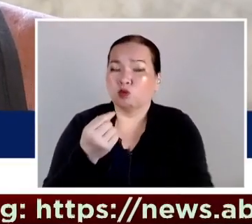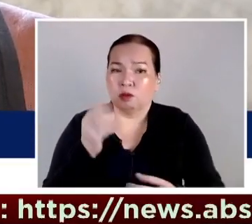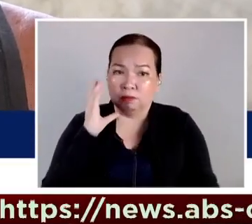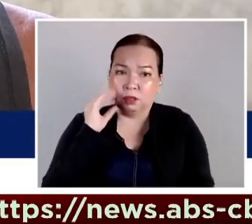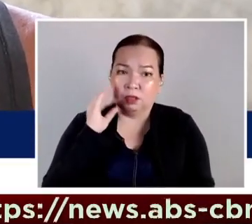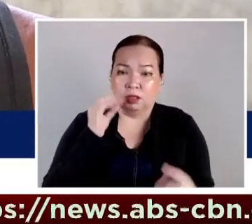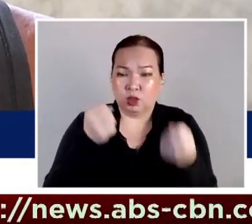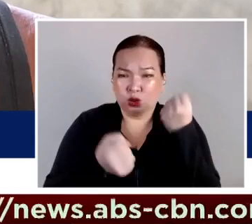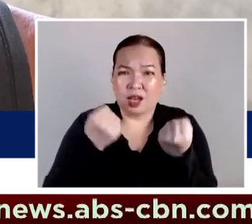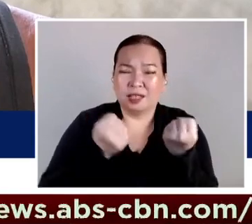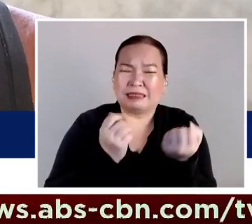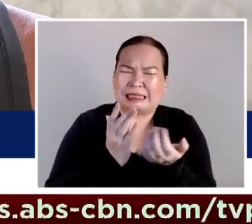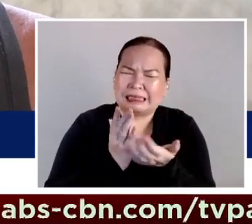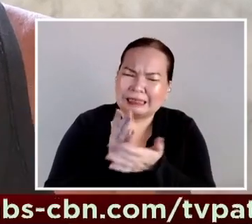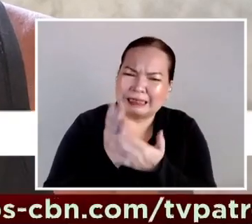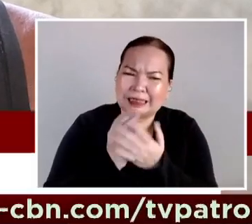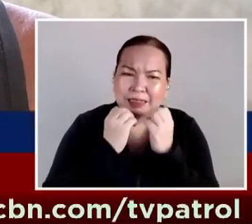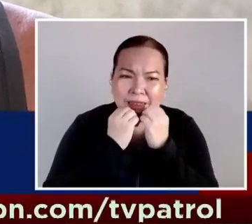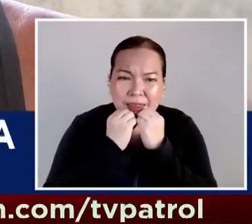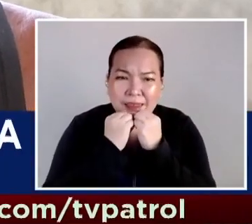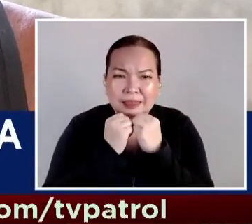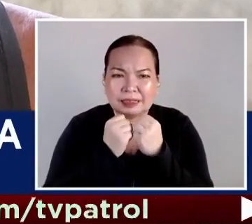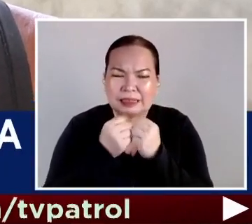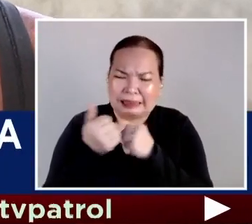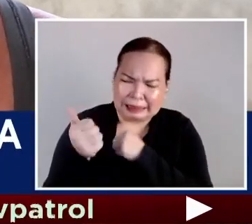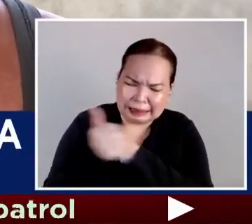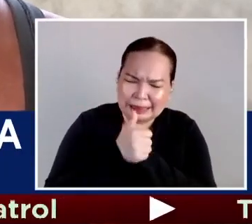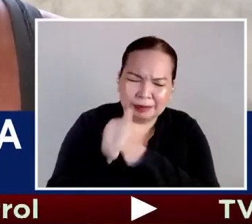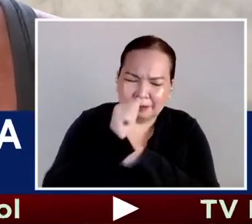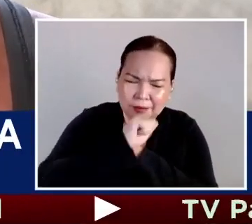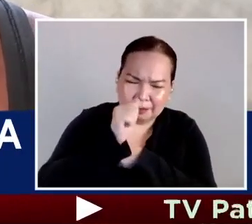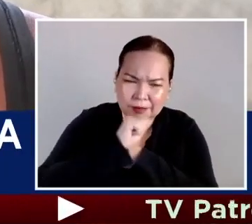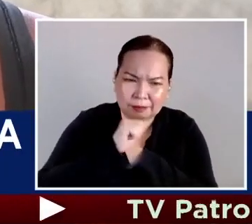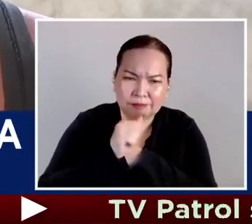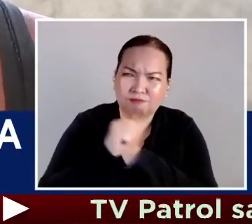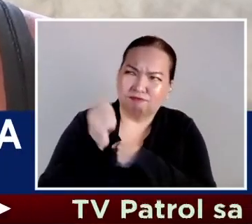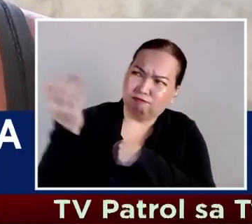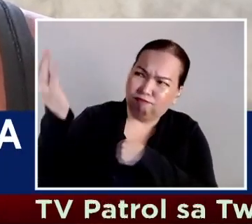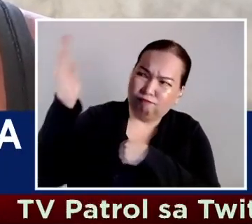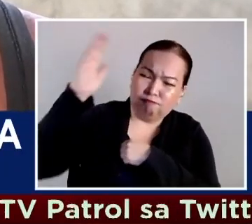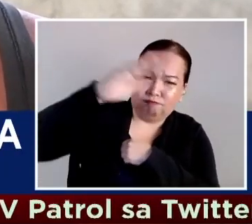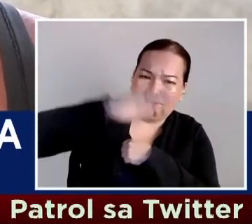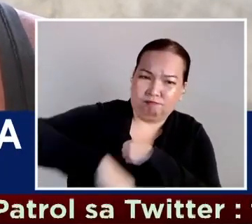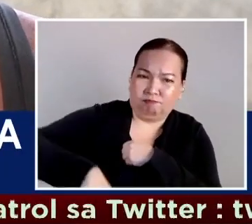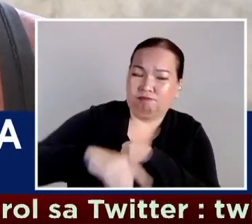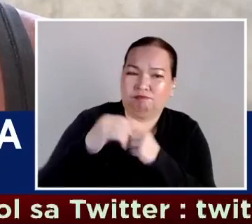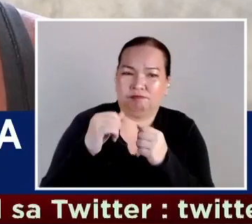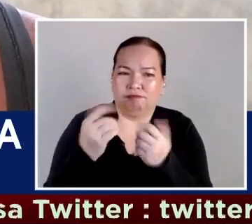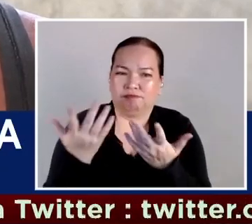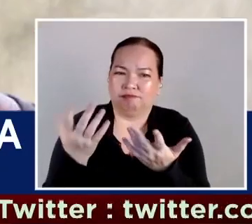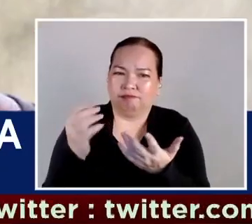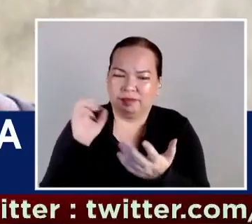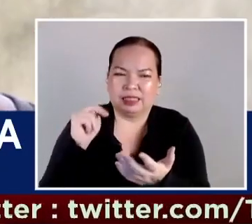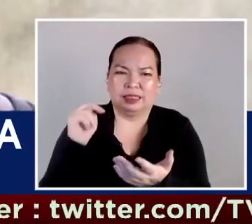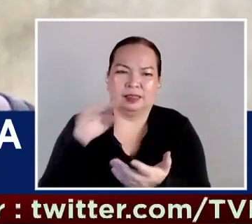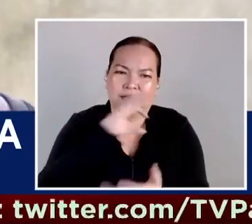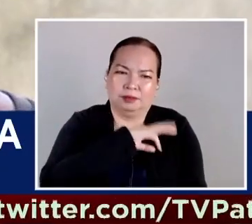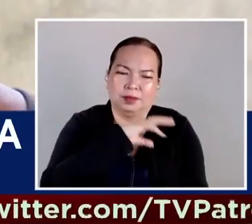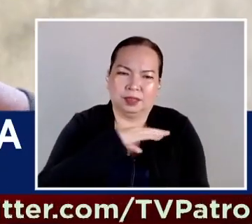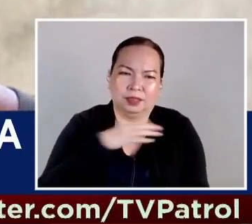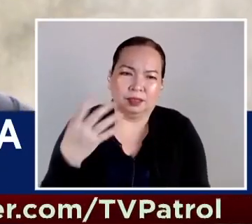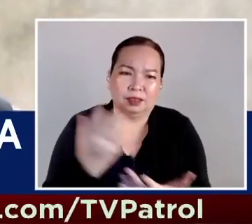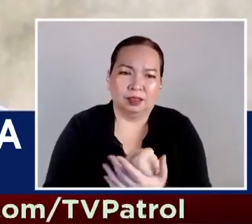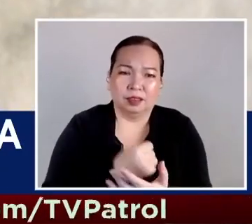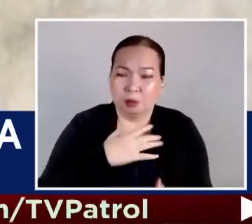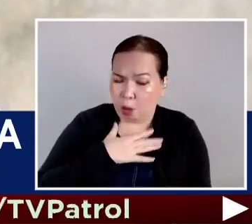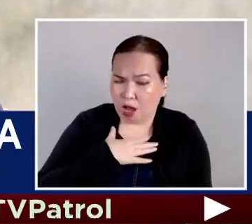sa patalim. Kung hindi ka babiyahe ng madami, ay hindi ka makakakita ng malaki-laki. Elementary kasi yung mga